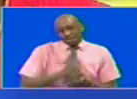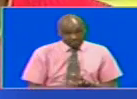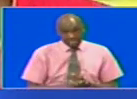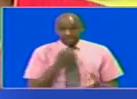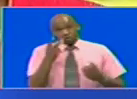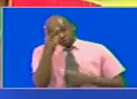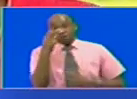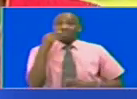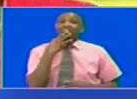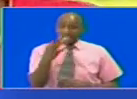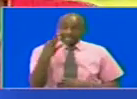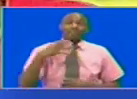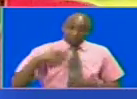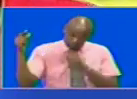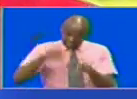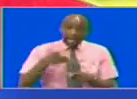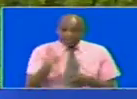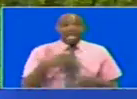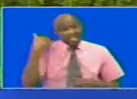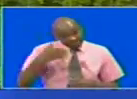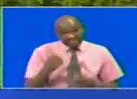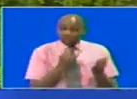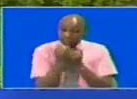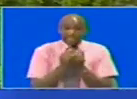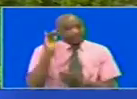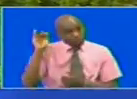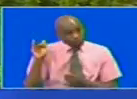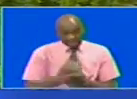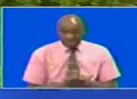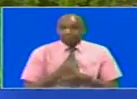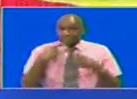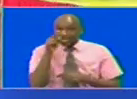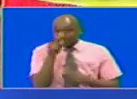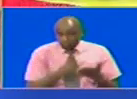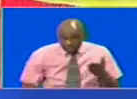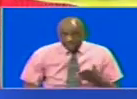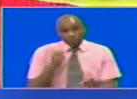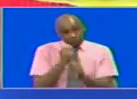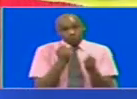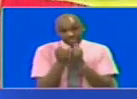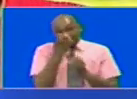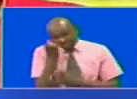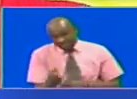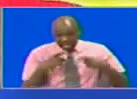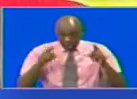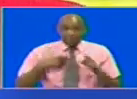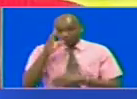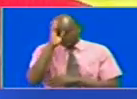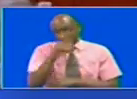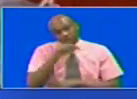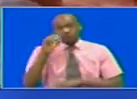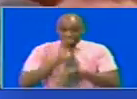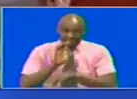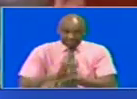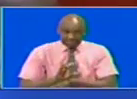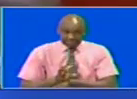average 200 to 300 people will be here on a Saturday morning. Okay, I try to tell them now, let's do it on Saturday, allow me on Sundays to go to church.